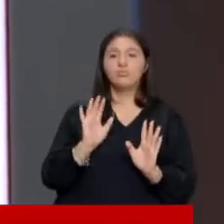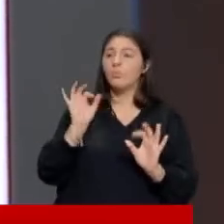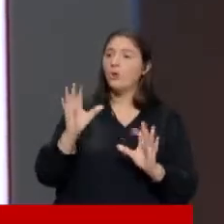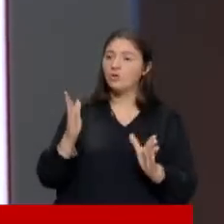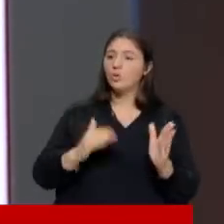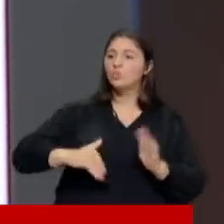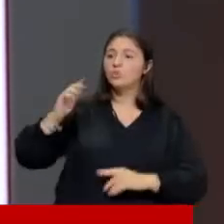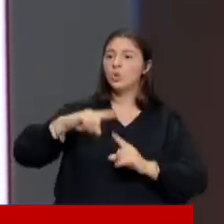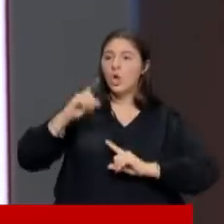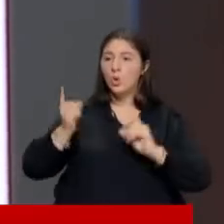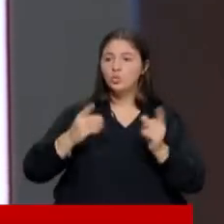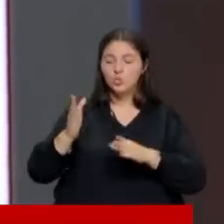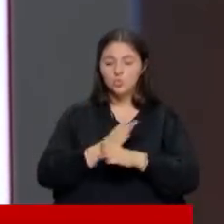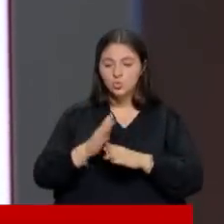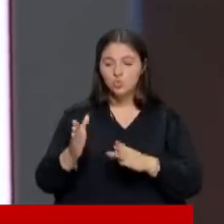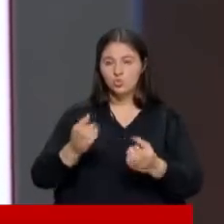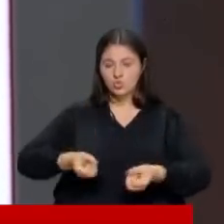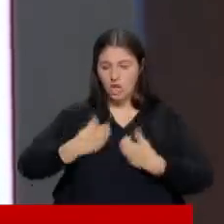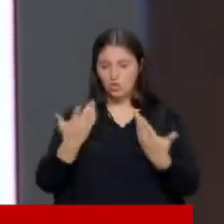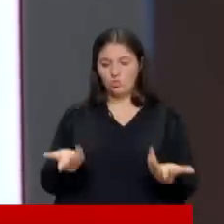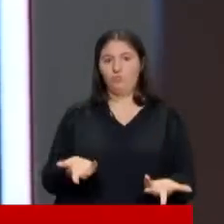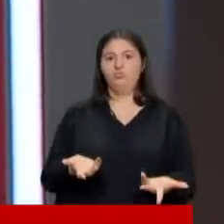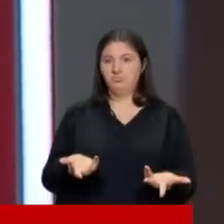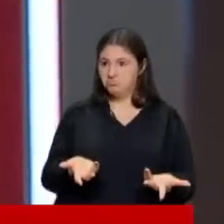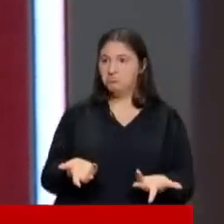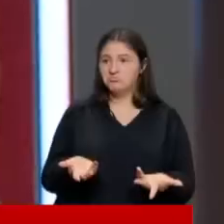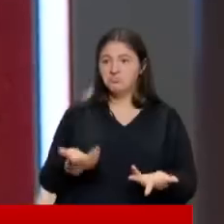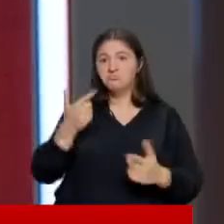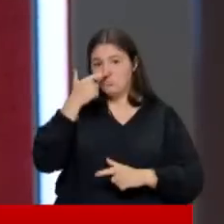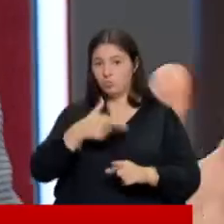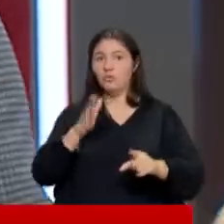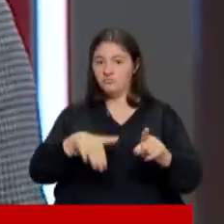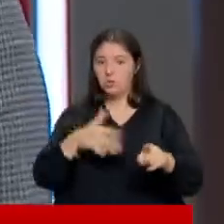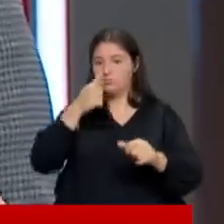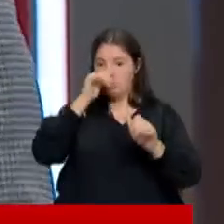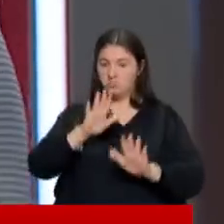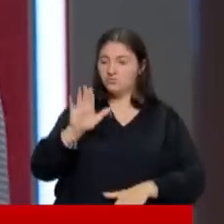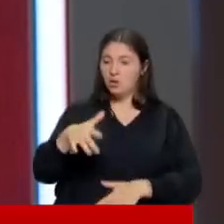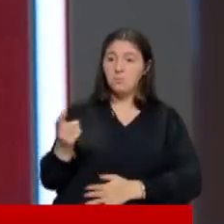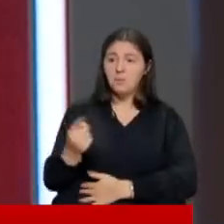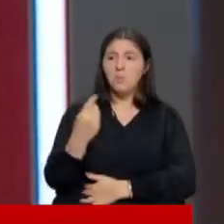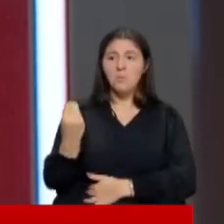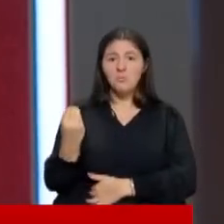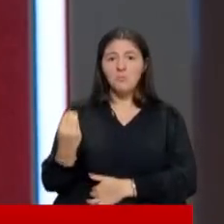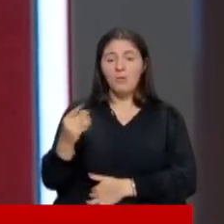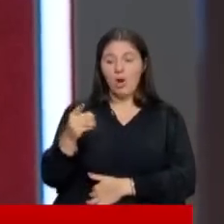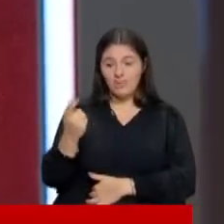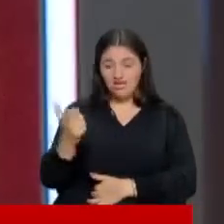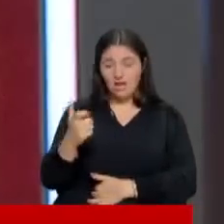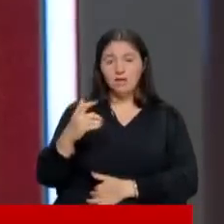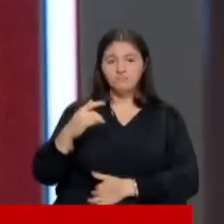bu kadar yüksek teknolojili ürün üretiyorsun petrolün var doğalgazın var vesaire böyle bir ülke